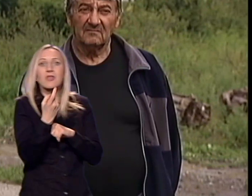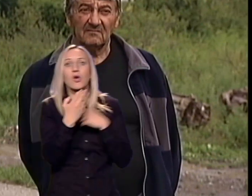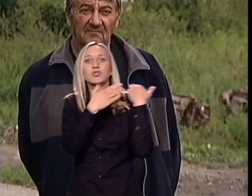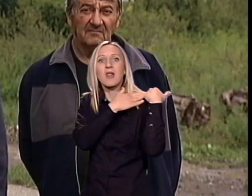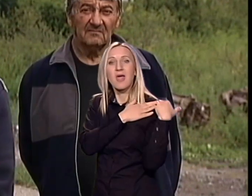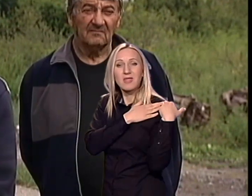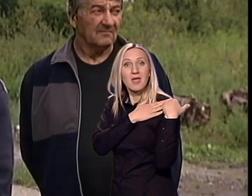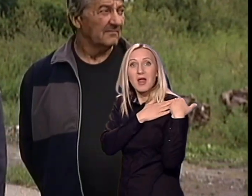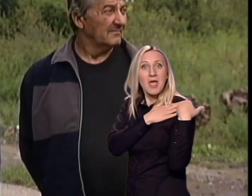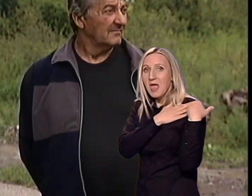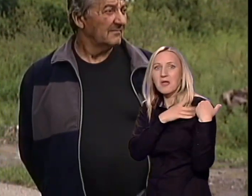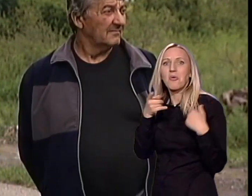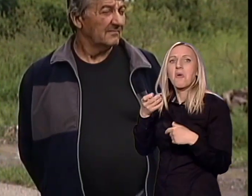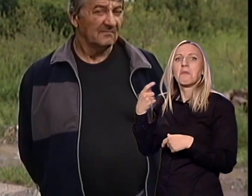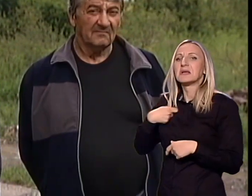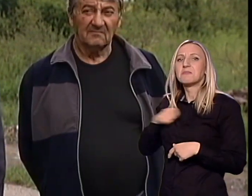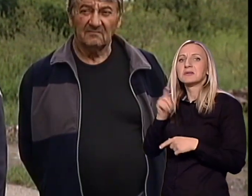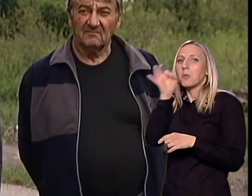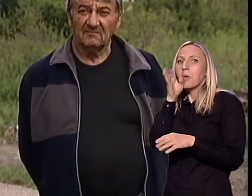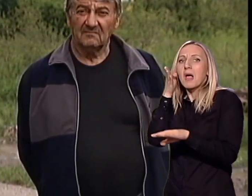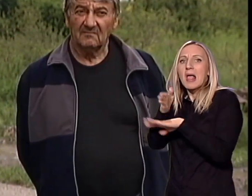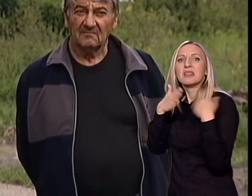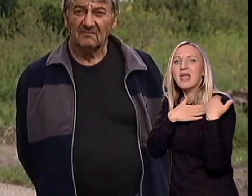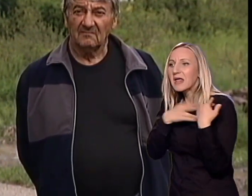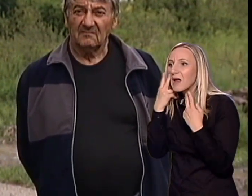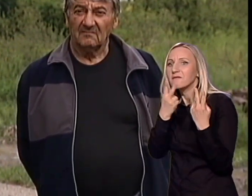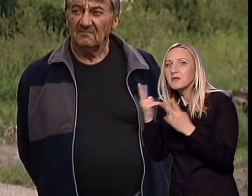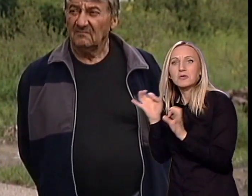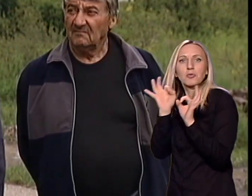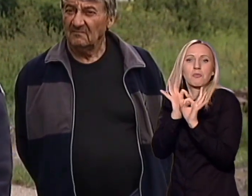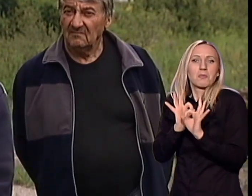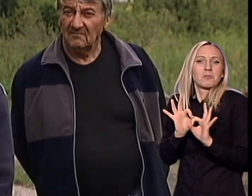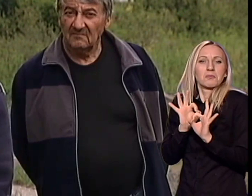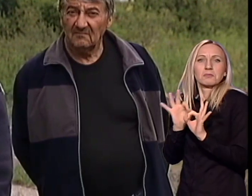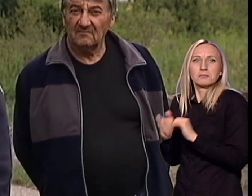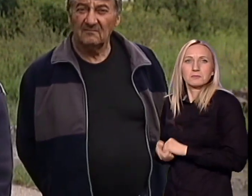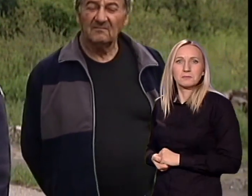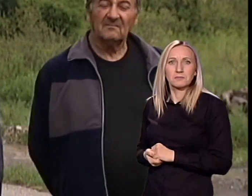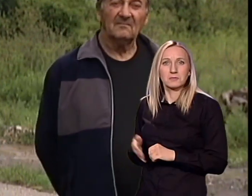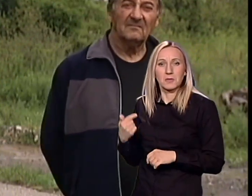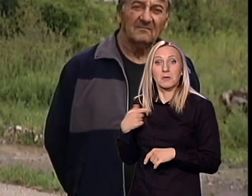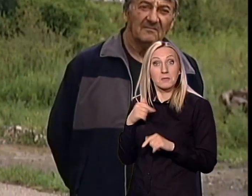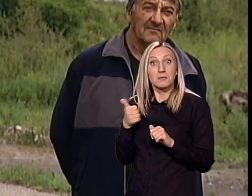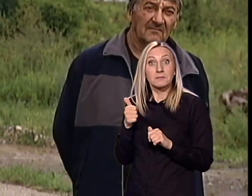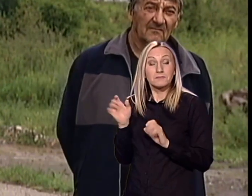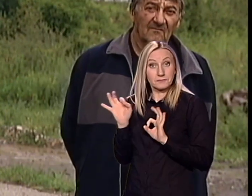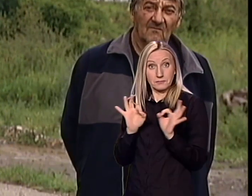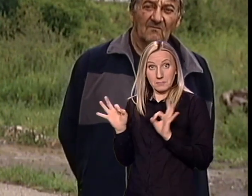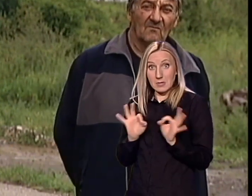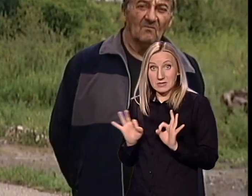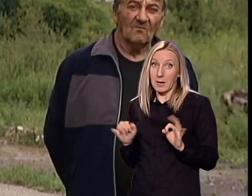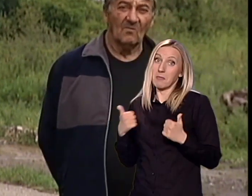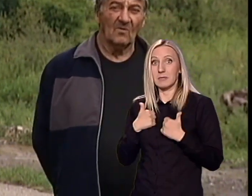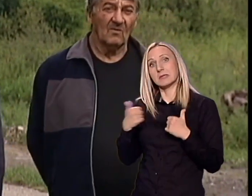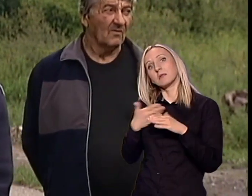možda naprave taj izveštaj u kancelariji, a ne dolaze na terenu i tako da mi se spremamo da